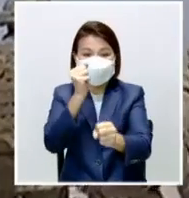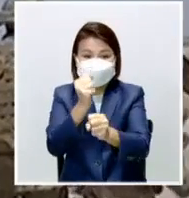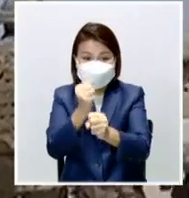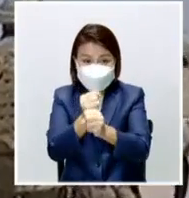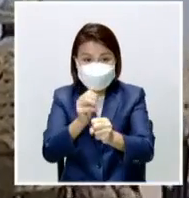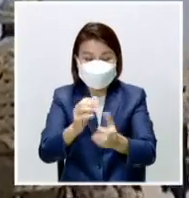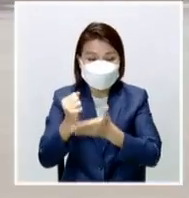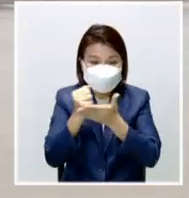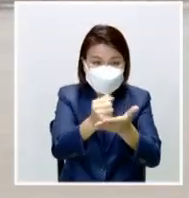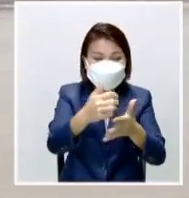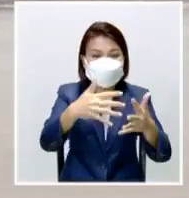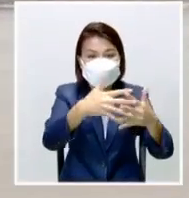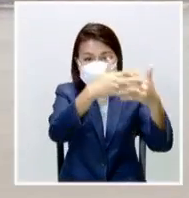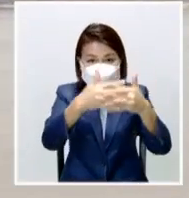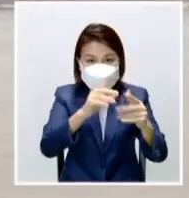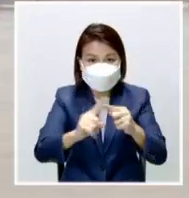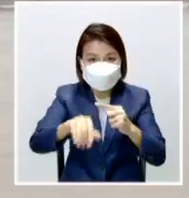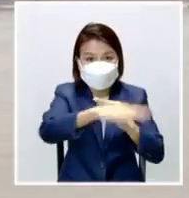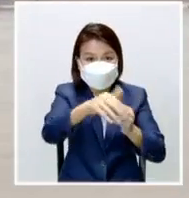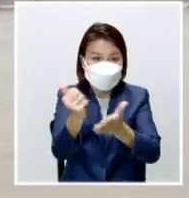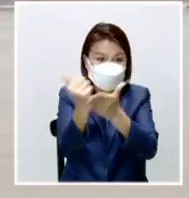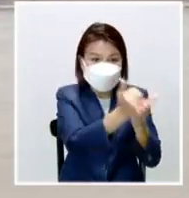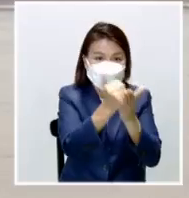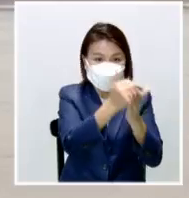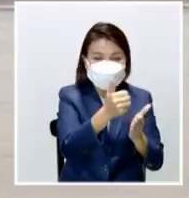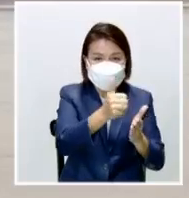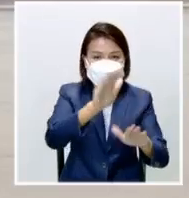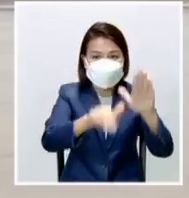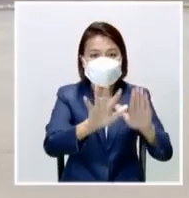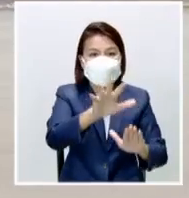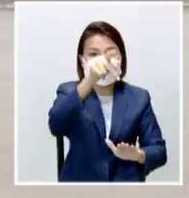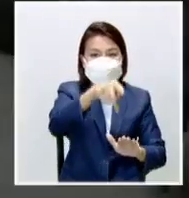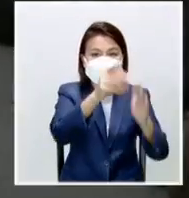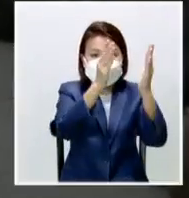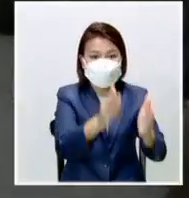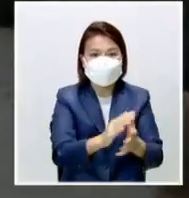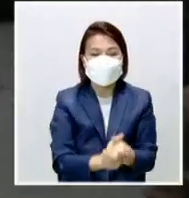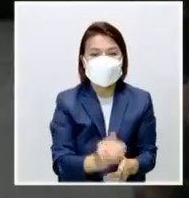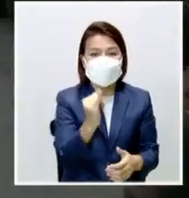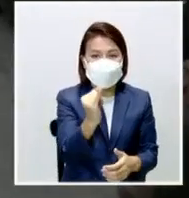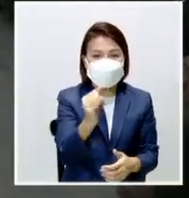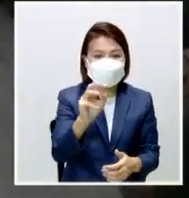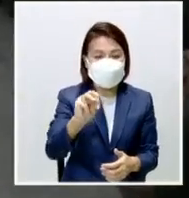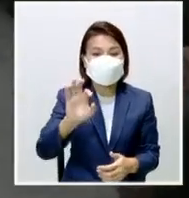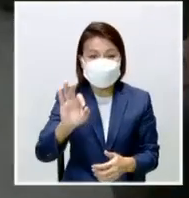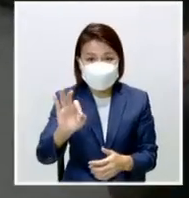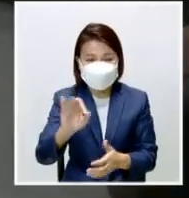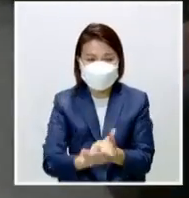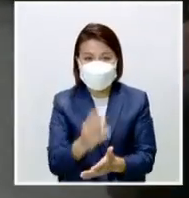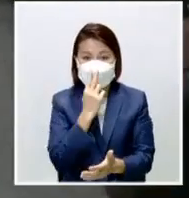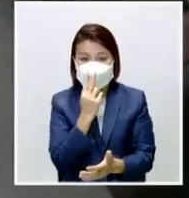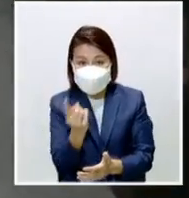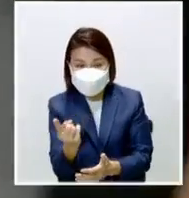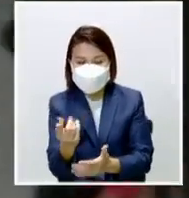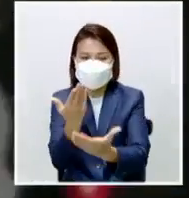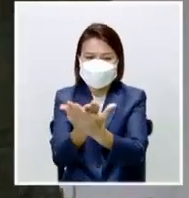กจากอัฟกานิสถานได้แล้วเกือบ 5,000 คนค่ะขณะเดียวกันสหรัฐและ IMF ก็ระงับการเข้าถึงแหล่งทรัพย์สินและก็เงินทุนของตาลิ